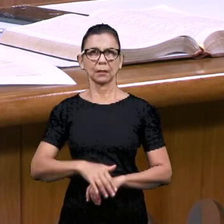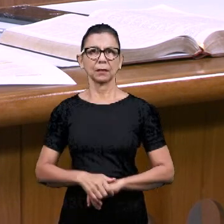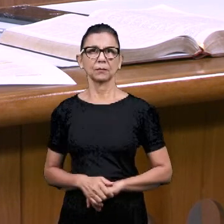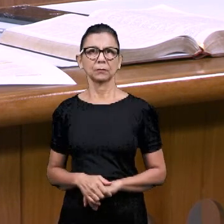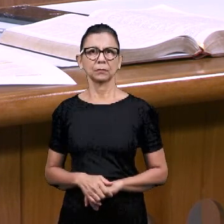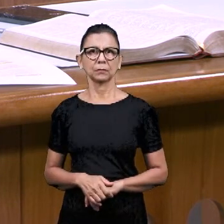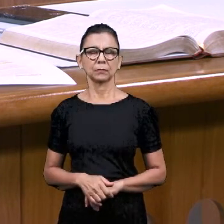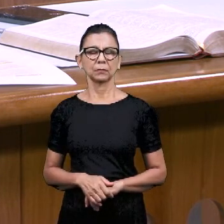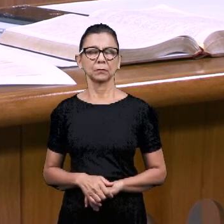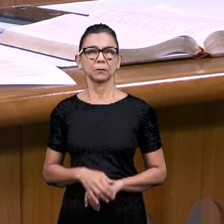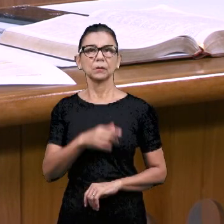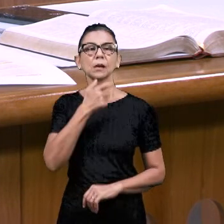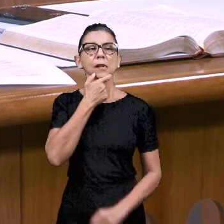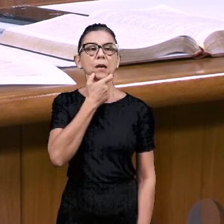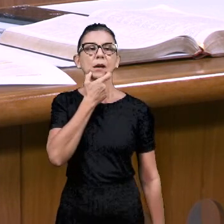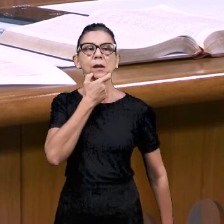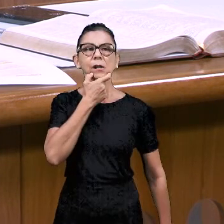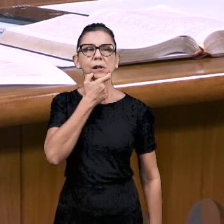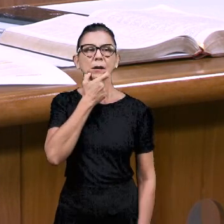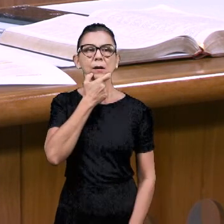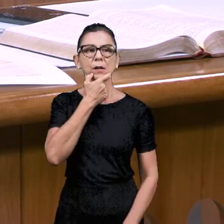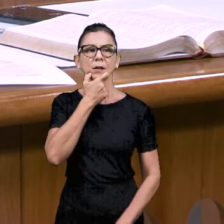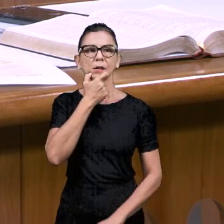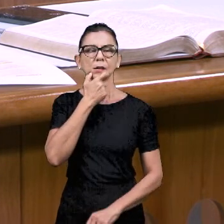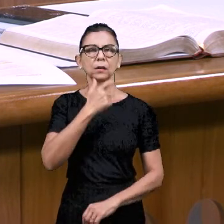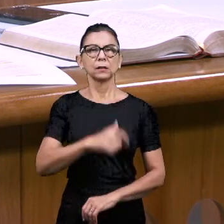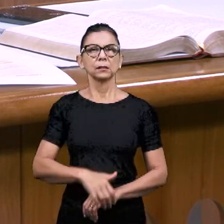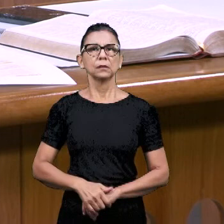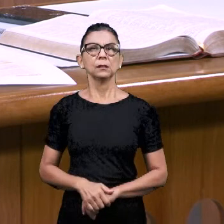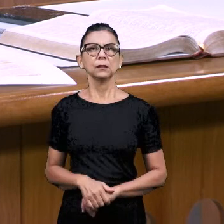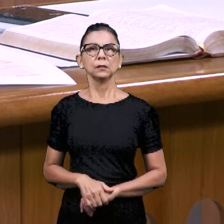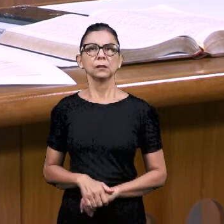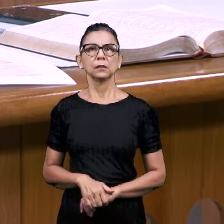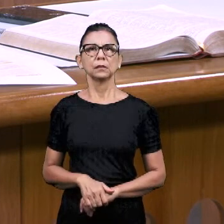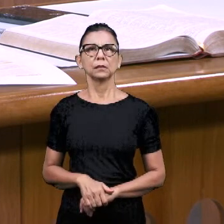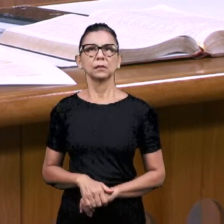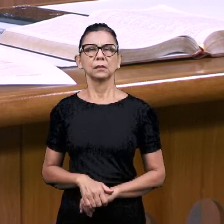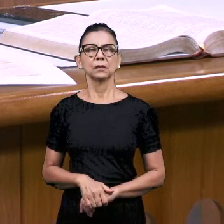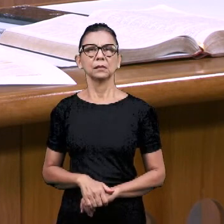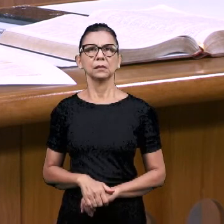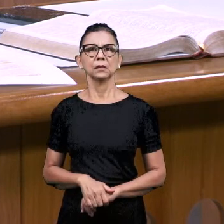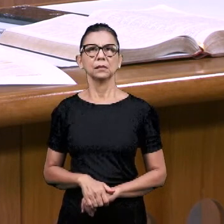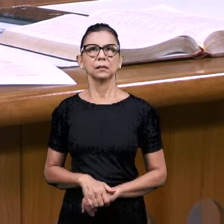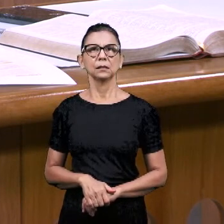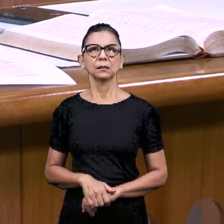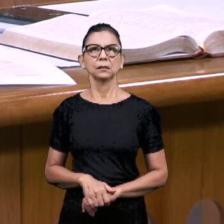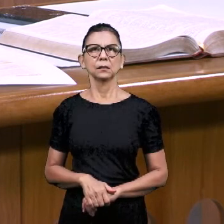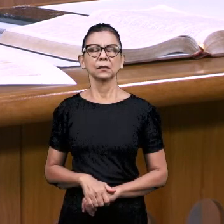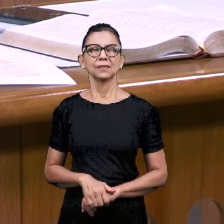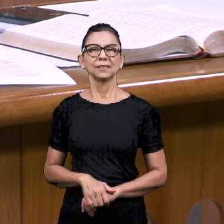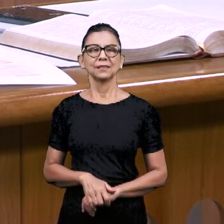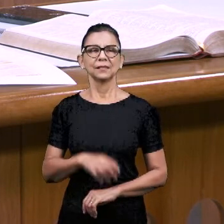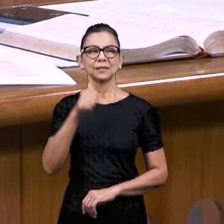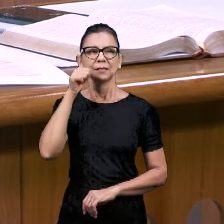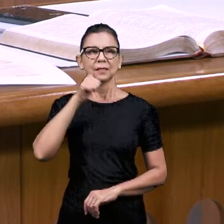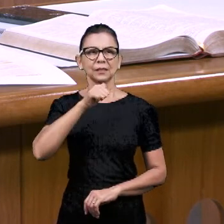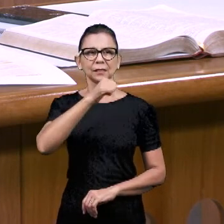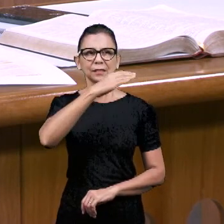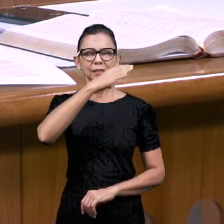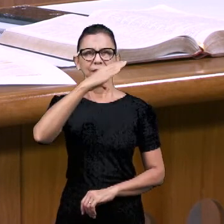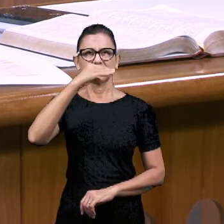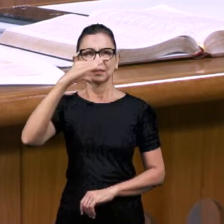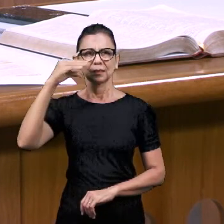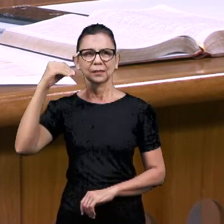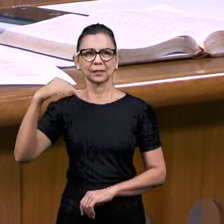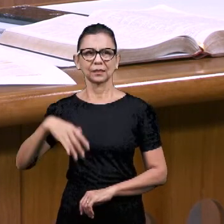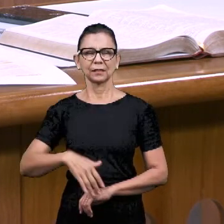de l'Angleterre, de notre église à Birmingham. Et c'est notre sœur qui va répondre. C'est une adolescente aussi,